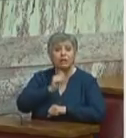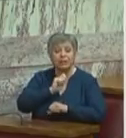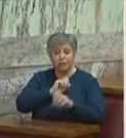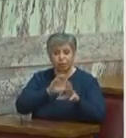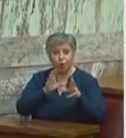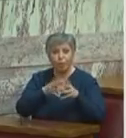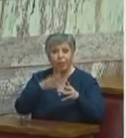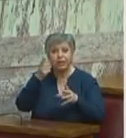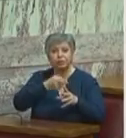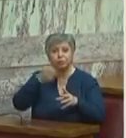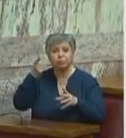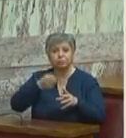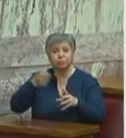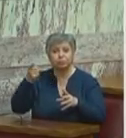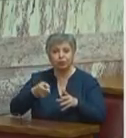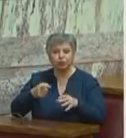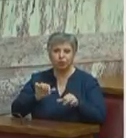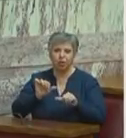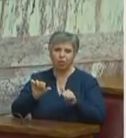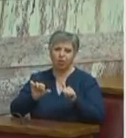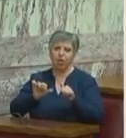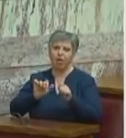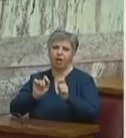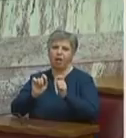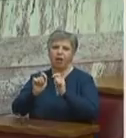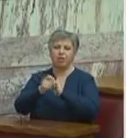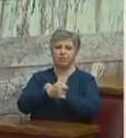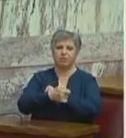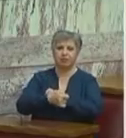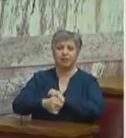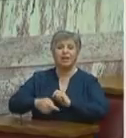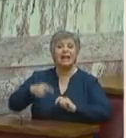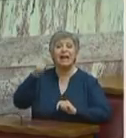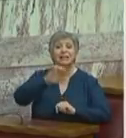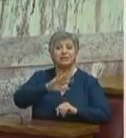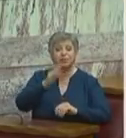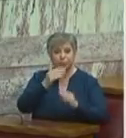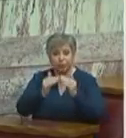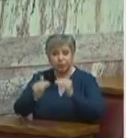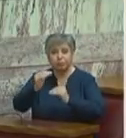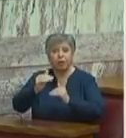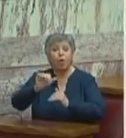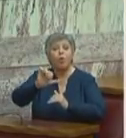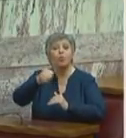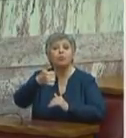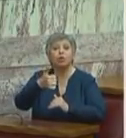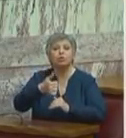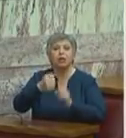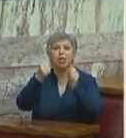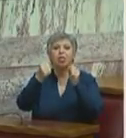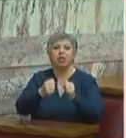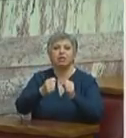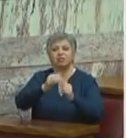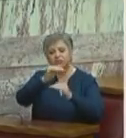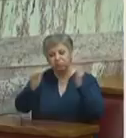Έχετε υποστεί, κυρίες και κύριοι της πλειοψηφίας, συντριπτική, πολιτική, δικανική και ηθική